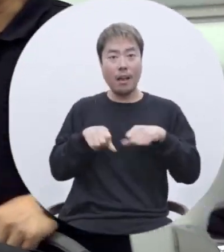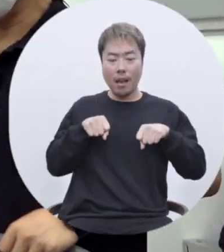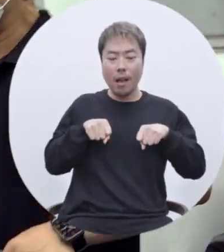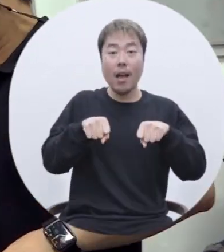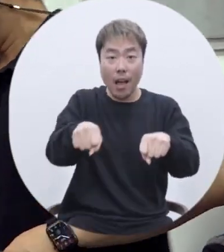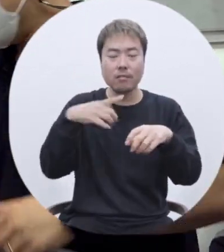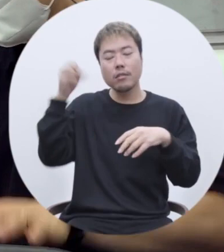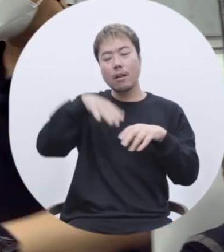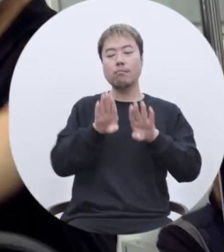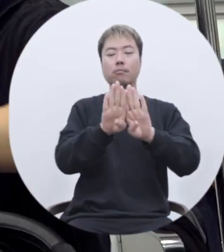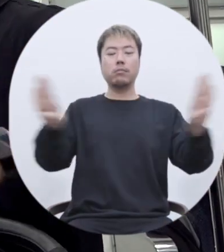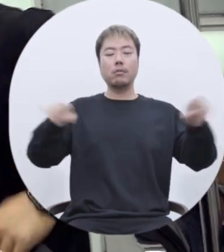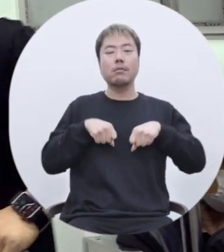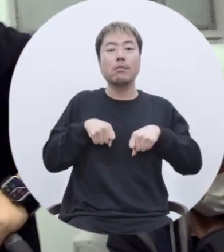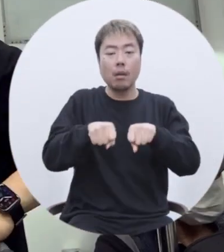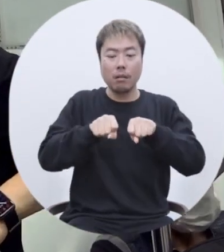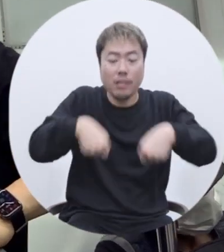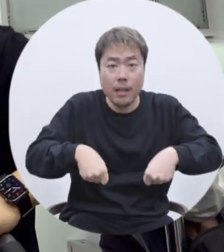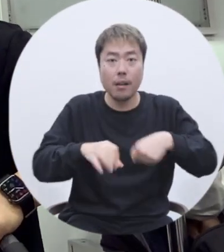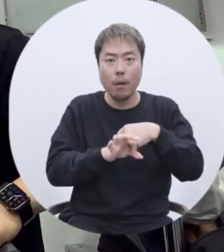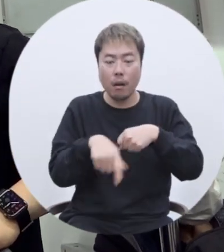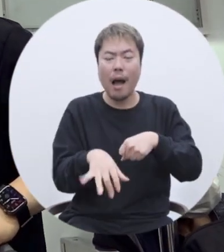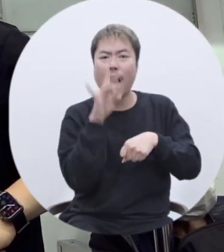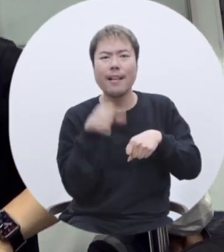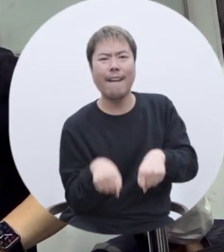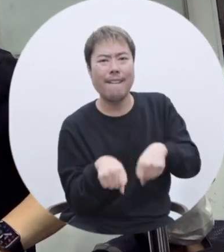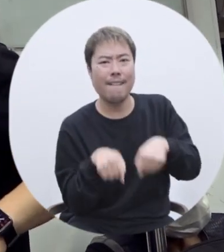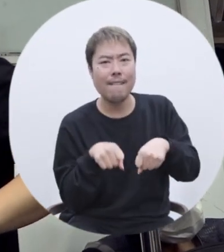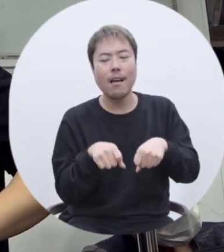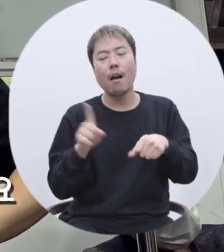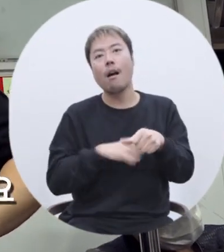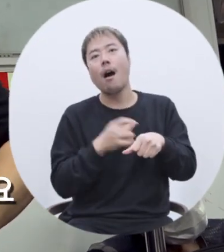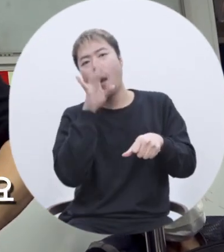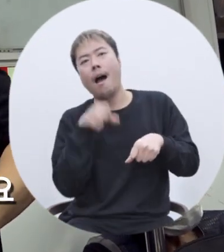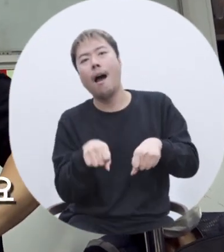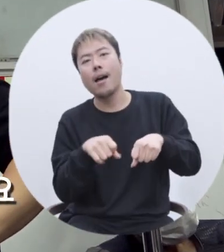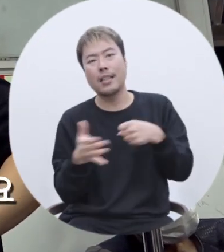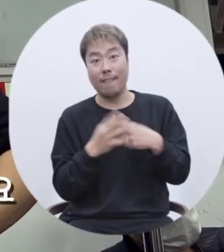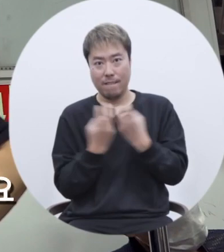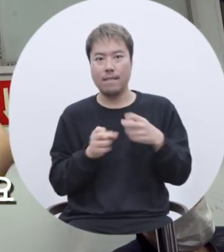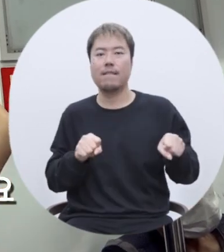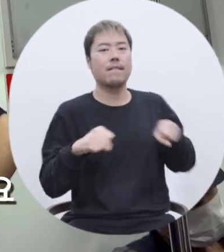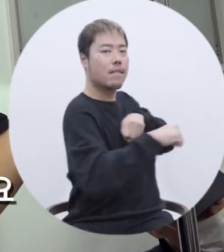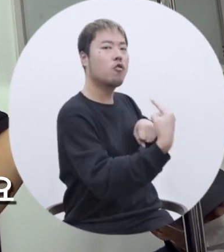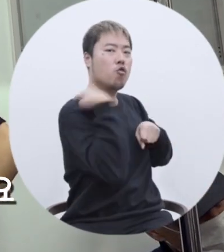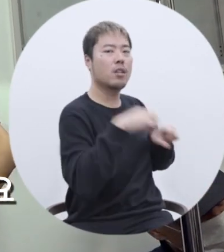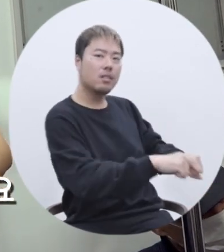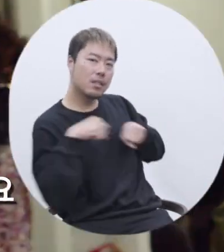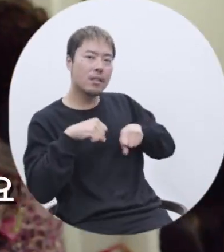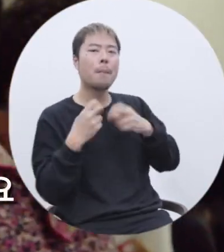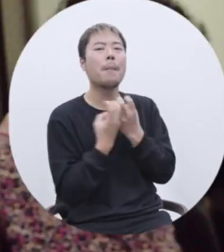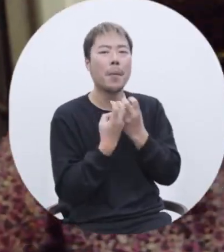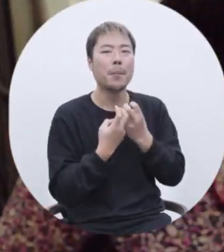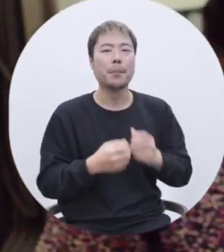왜냐면 이걸 앞으로 가다가 만약에 이렇게 턱 걸려버리면 그때부터 답이 없어요. 그냥 이쪽 뒤로 내리는 게